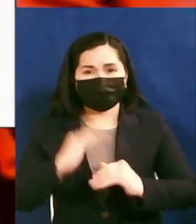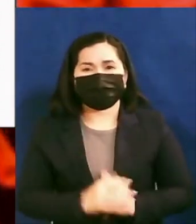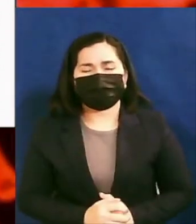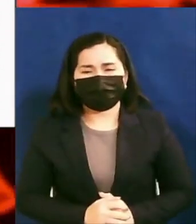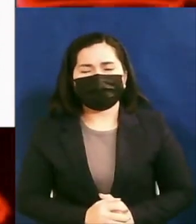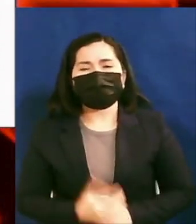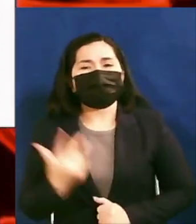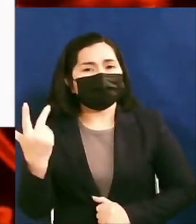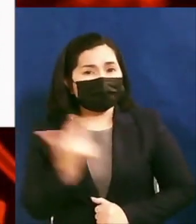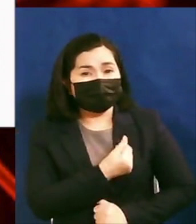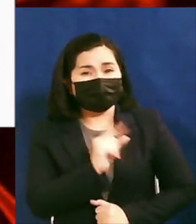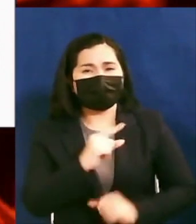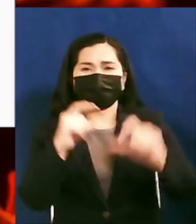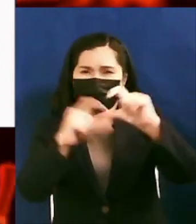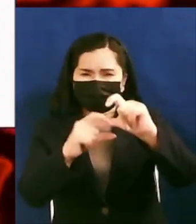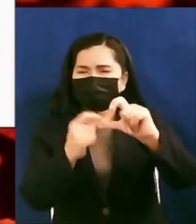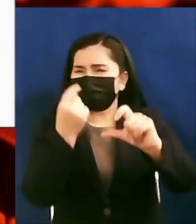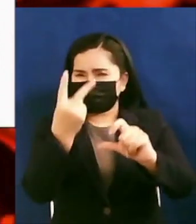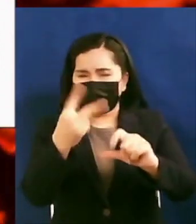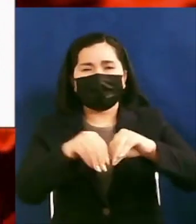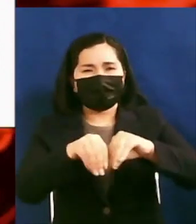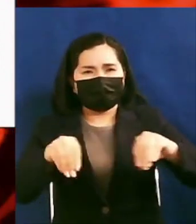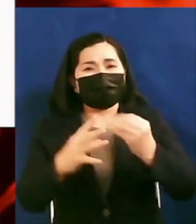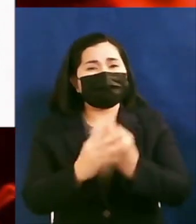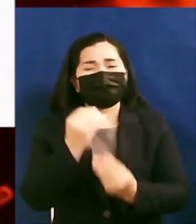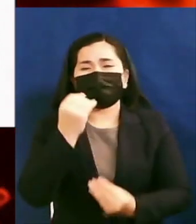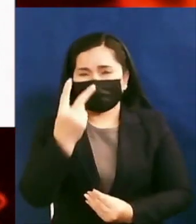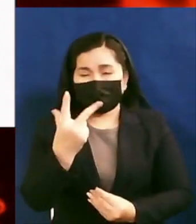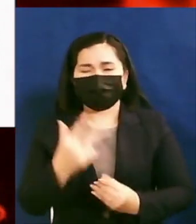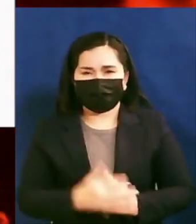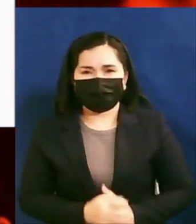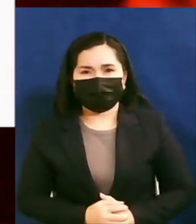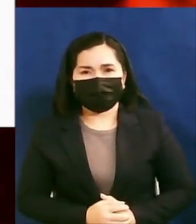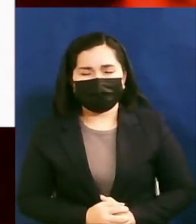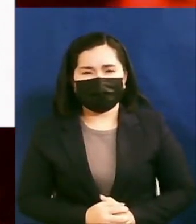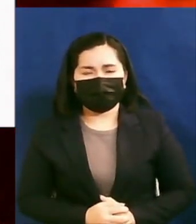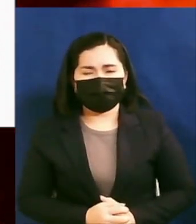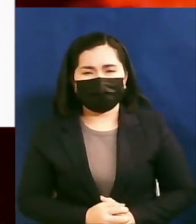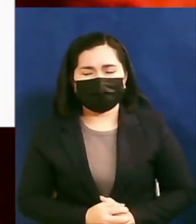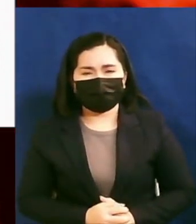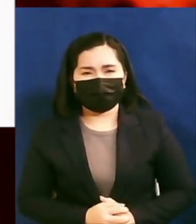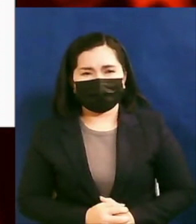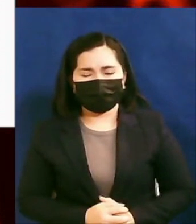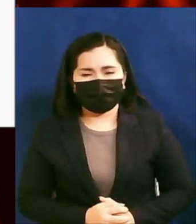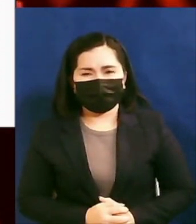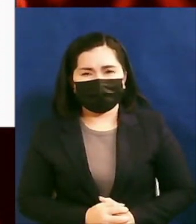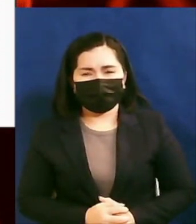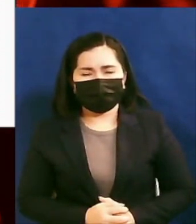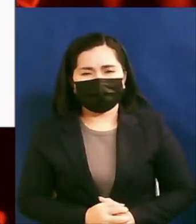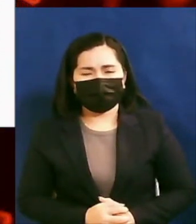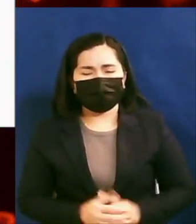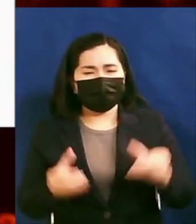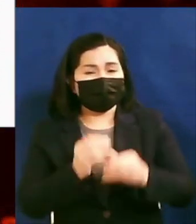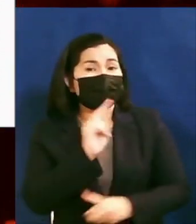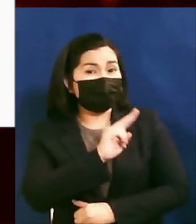ก็จะให้ฉีดเป็นไฟเซอร์2เข็มห่างกัน3สัปดาห์นะครับแล้วก็ในกลุ่มเป้าหมายบุคลากรการแพทย์และ